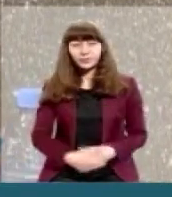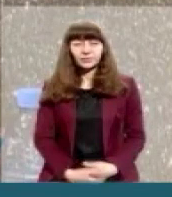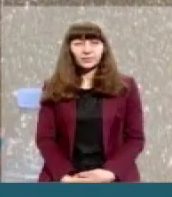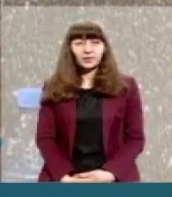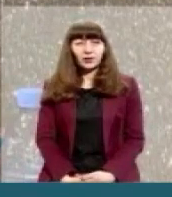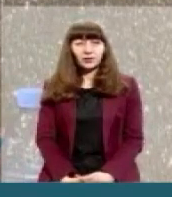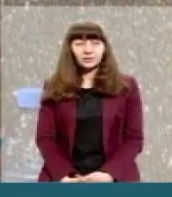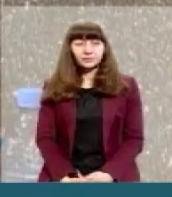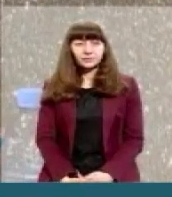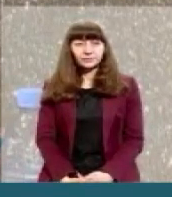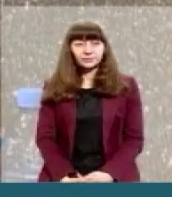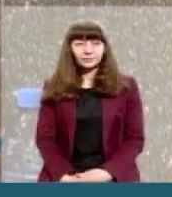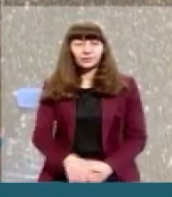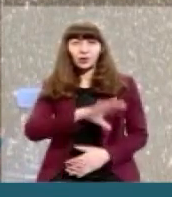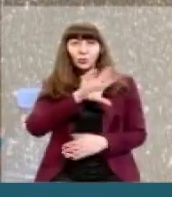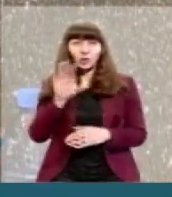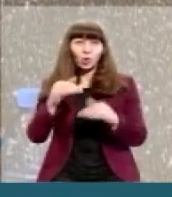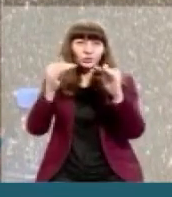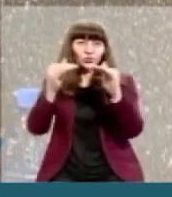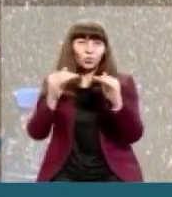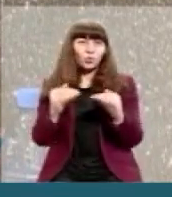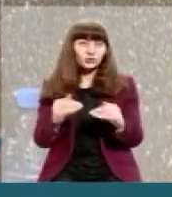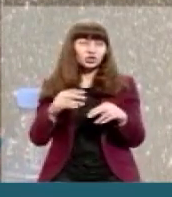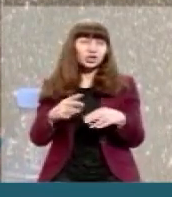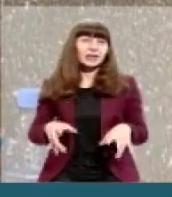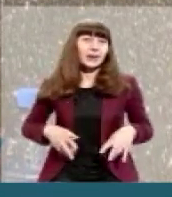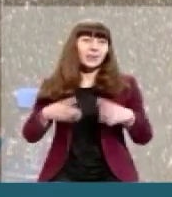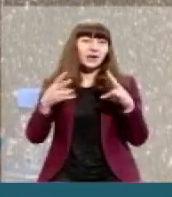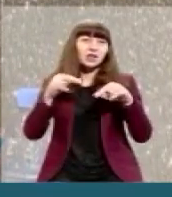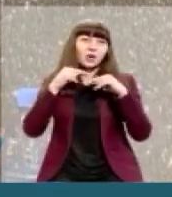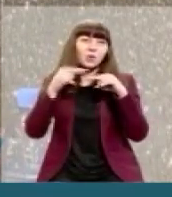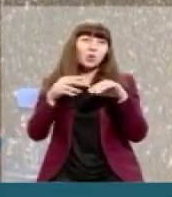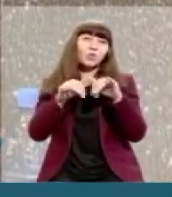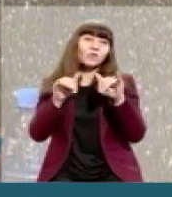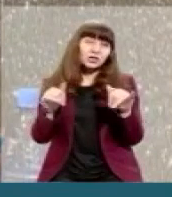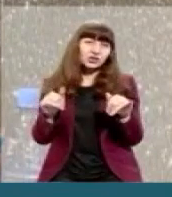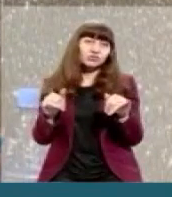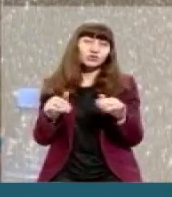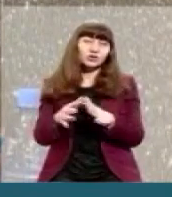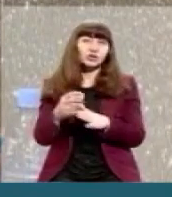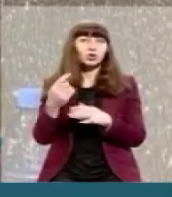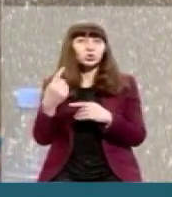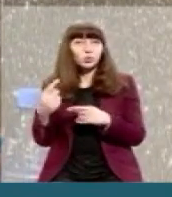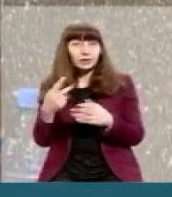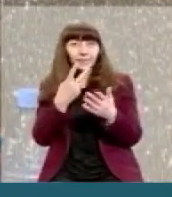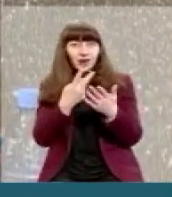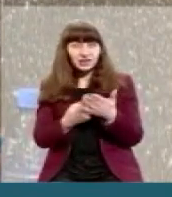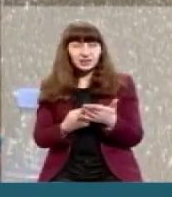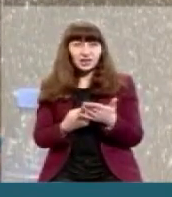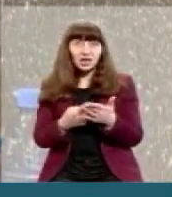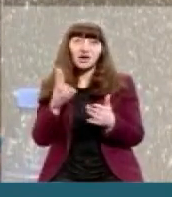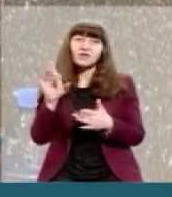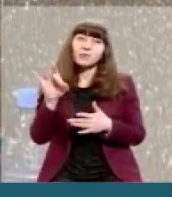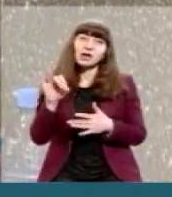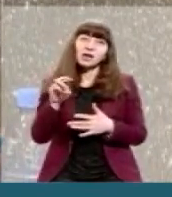Следует отметить, что при общем снижении преступлений наблюдается рост отдельных видов. Так,